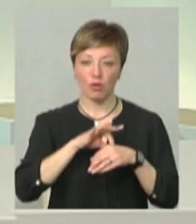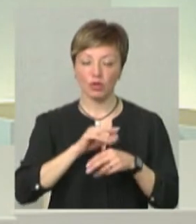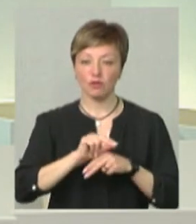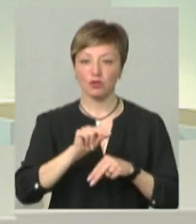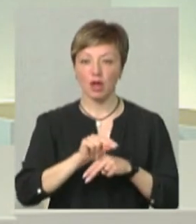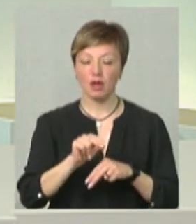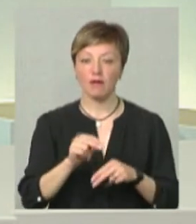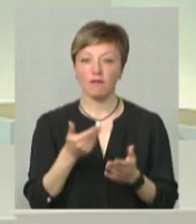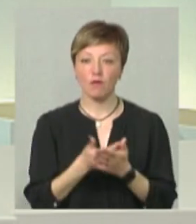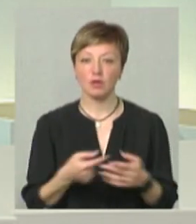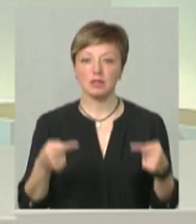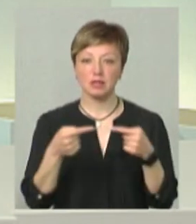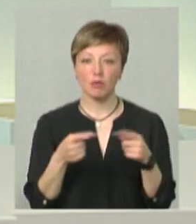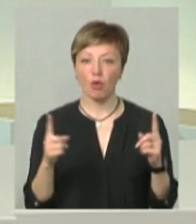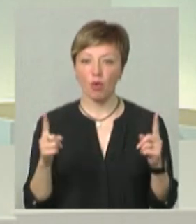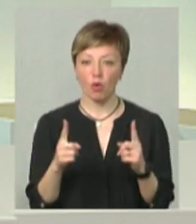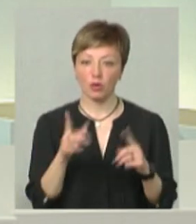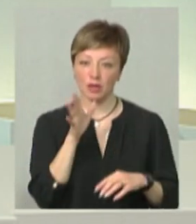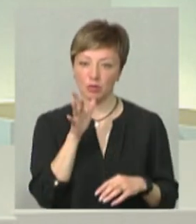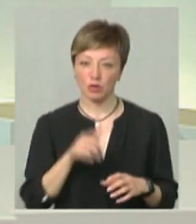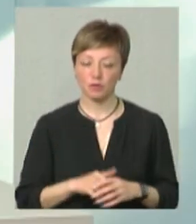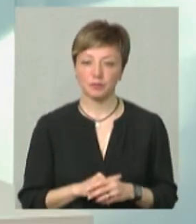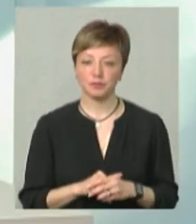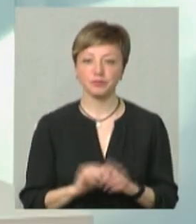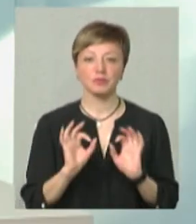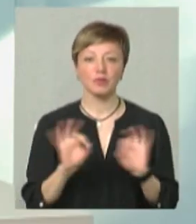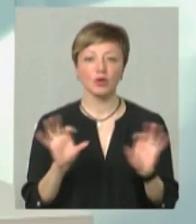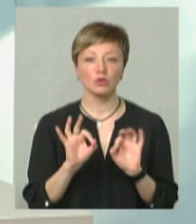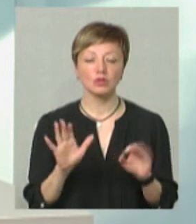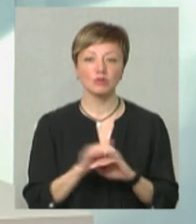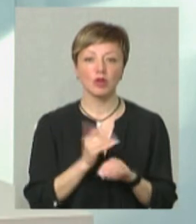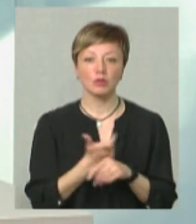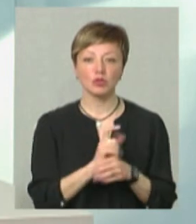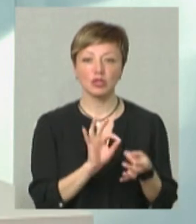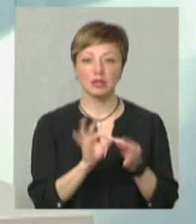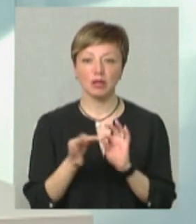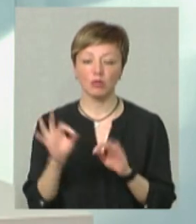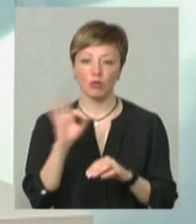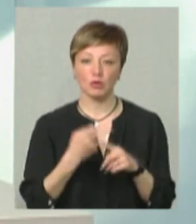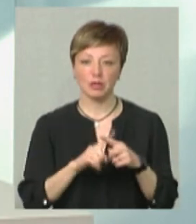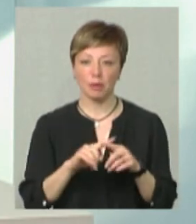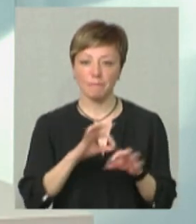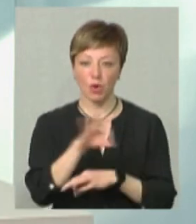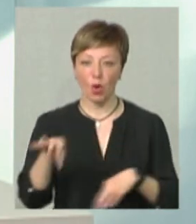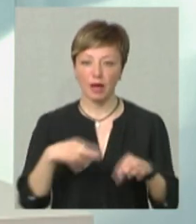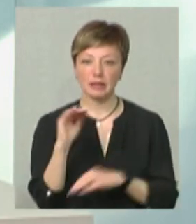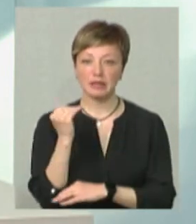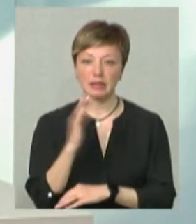навчання от саме це короткотермінове. Розкажіть більш докладно про цей проєкт «Дитина не